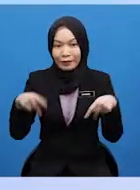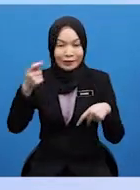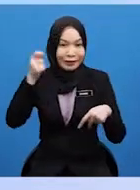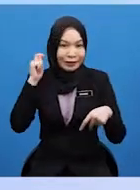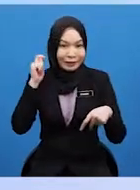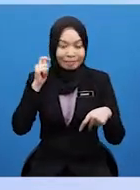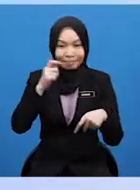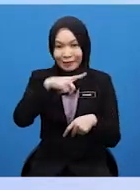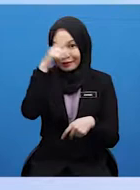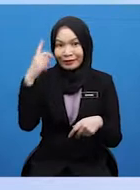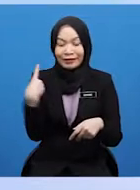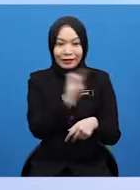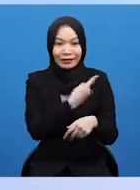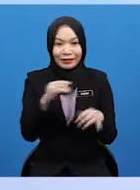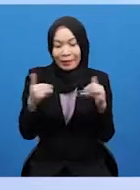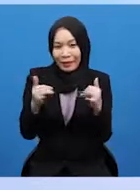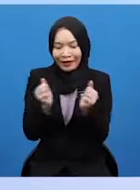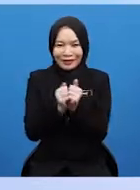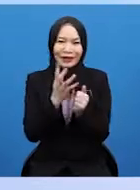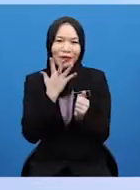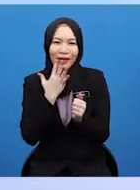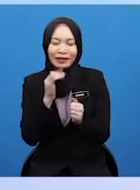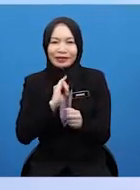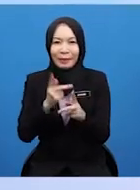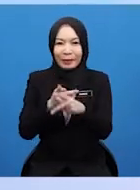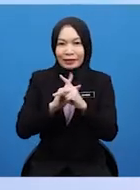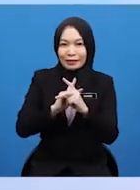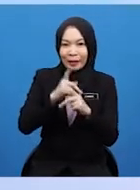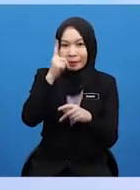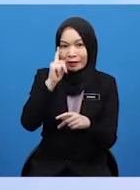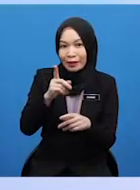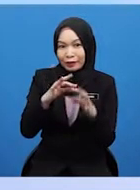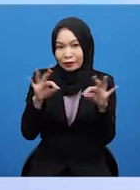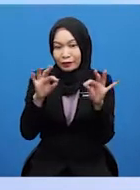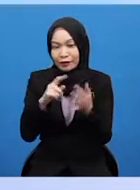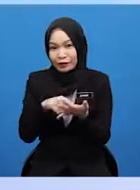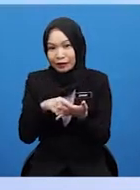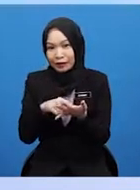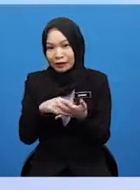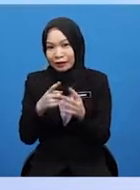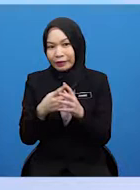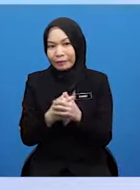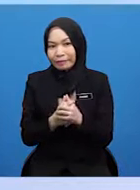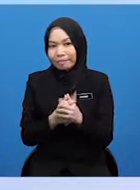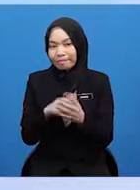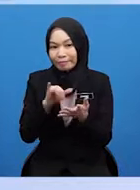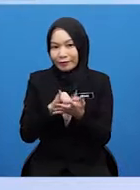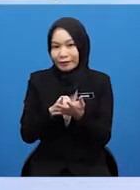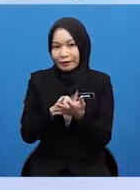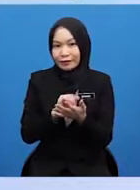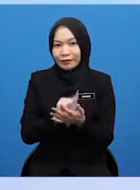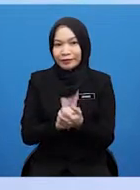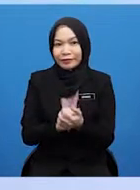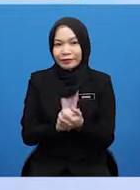kita bermain dengan warna. Saya pinjam satu petikan ini by Megan Trainor, iaitu Art